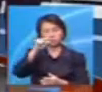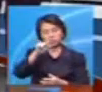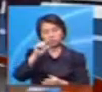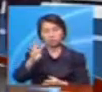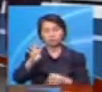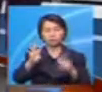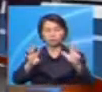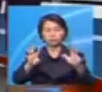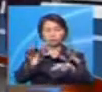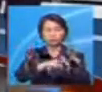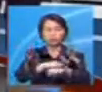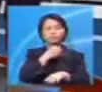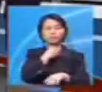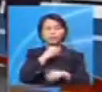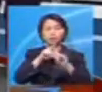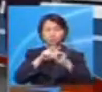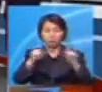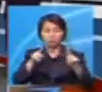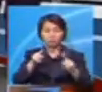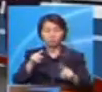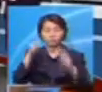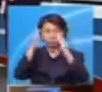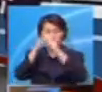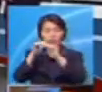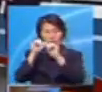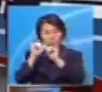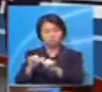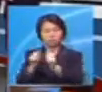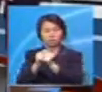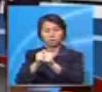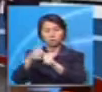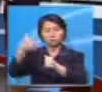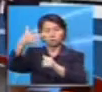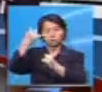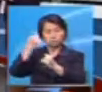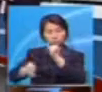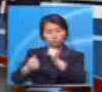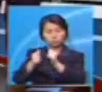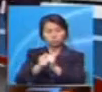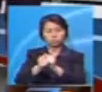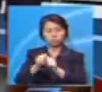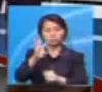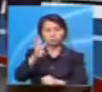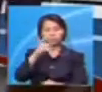43 ke atas perak bagaimanapun tok gajah masih kekal di tangga tercor